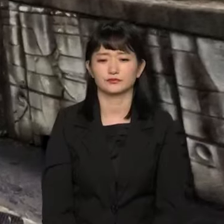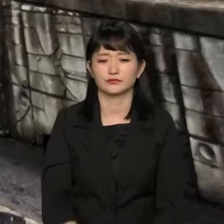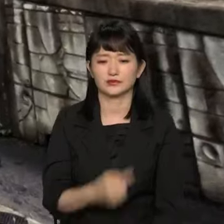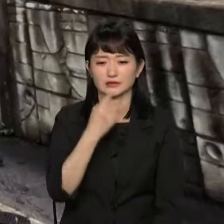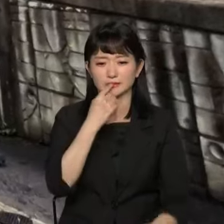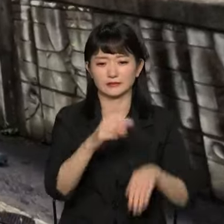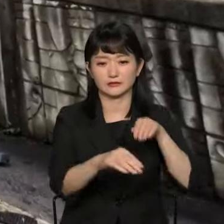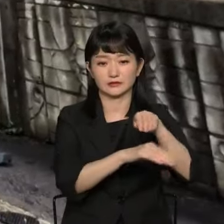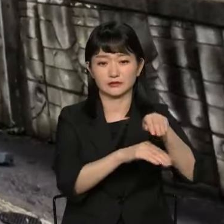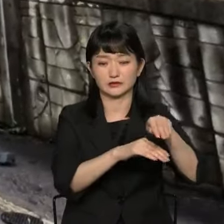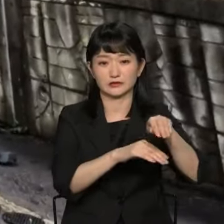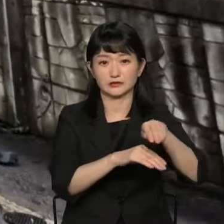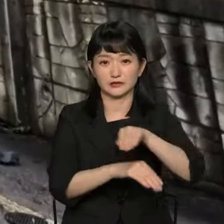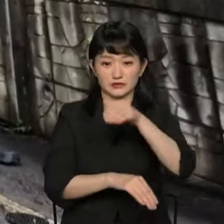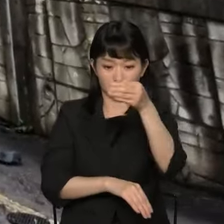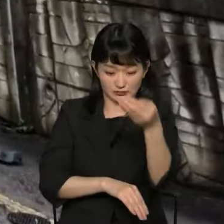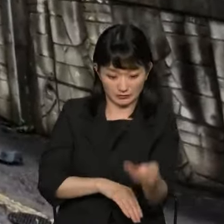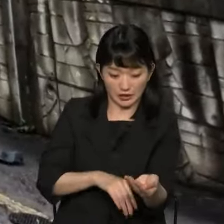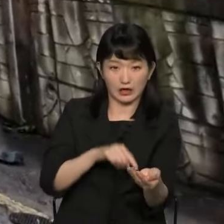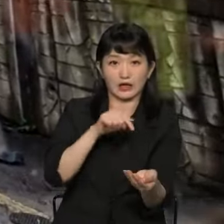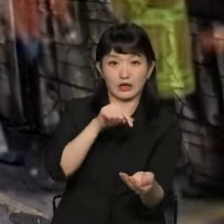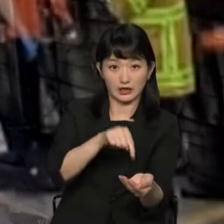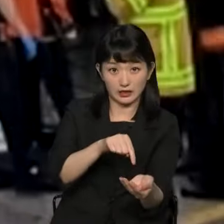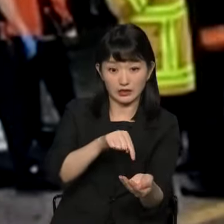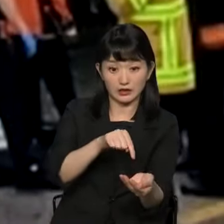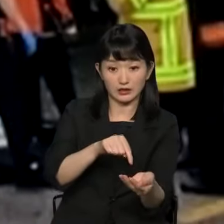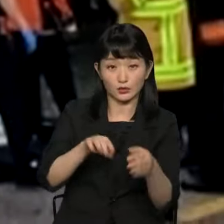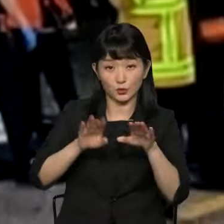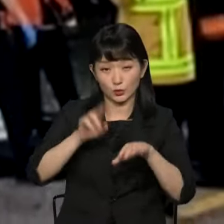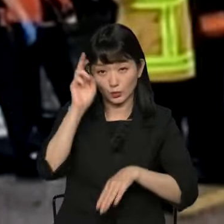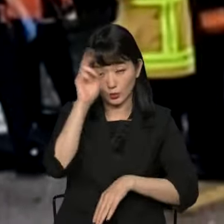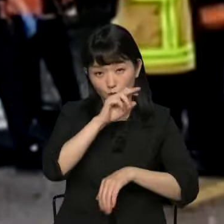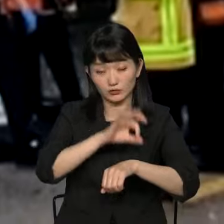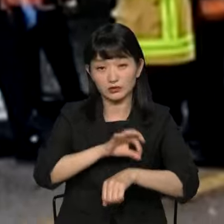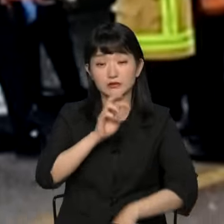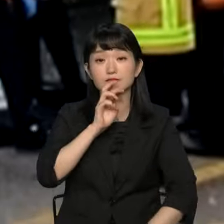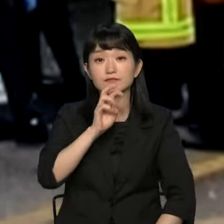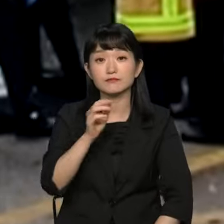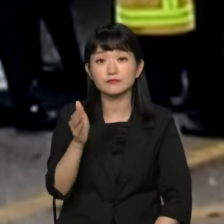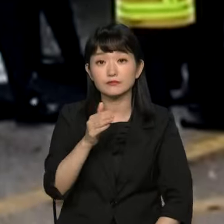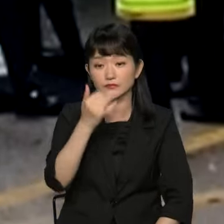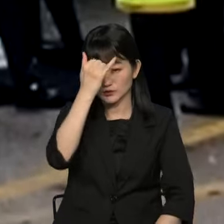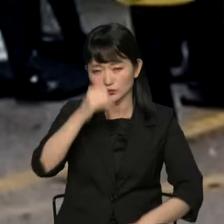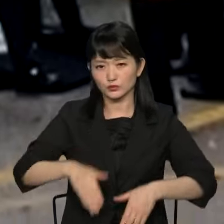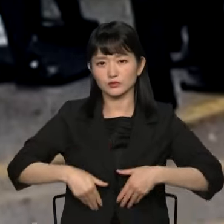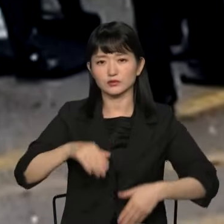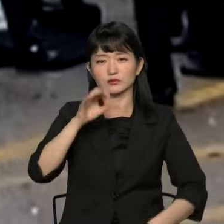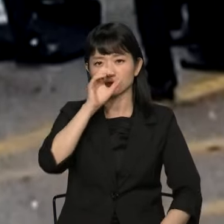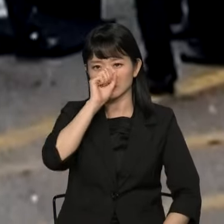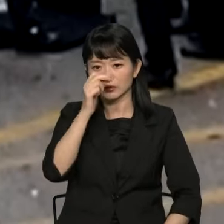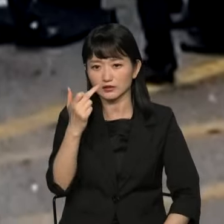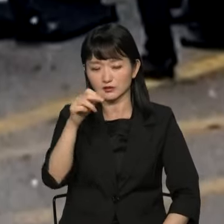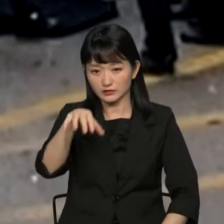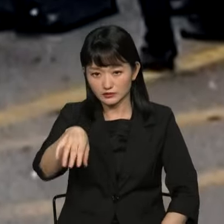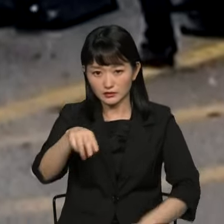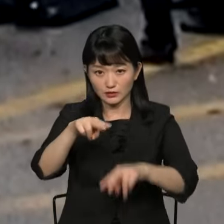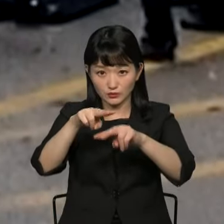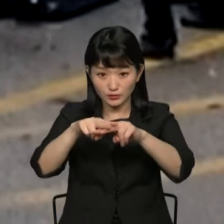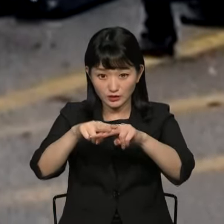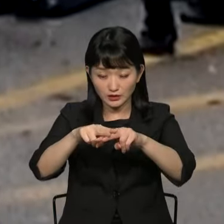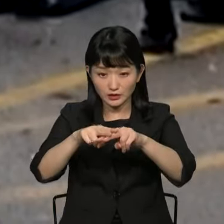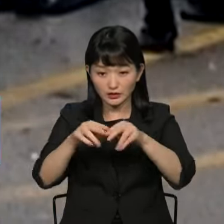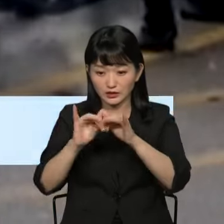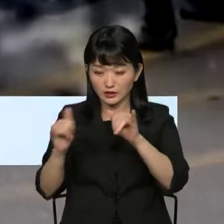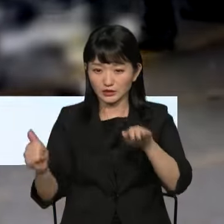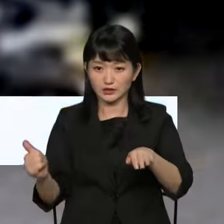흰색 승용차 한 대가 거꾸로 매달려 있습니다. 오늘 오전 10시 30분쯤 충남 서산시 탑곡 교차로에서 일가족이